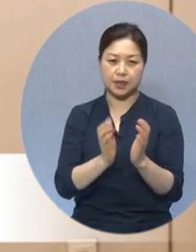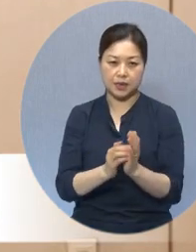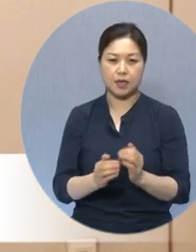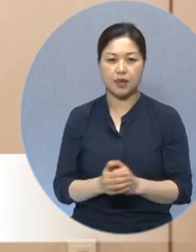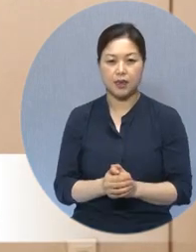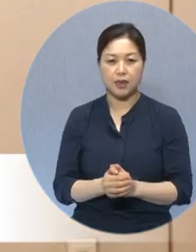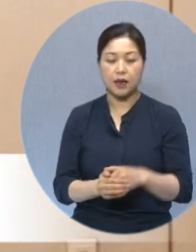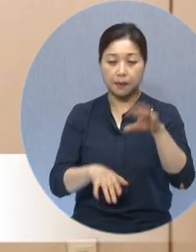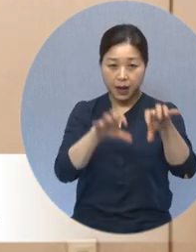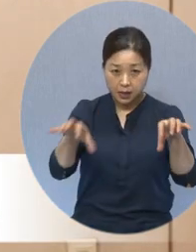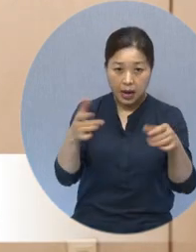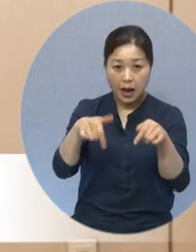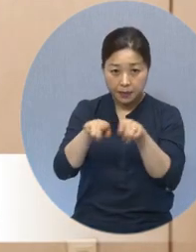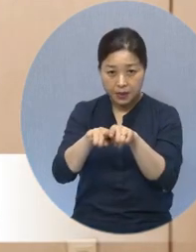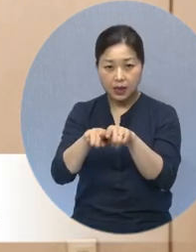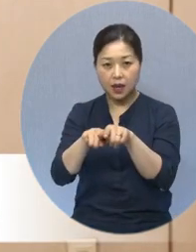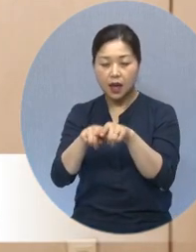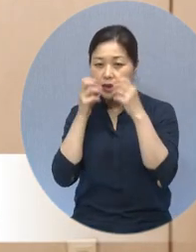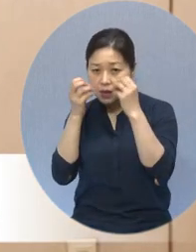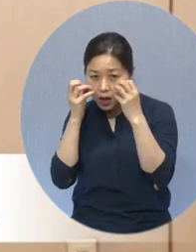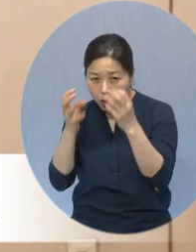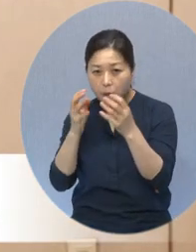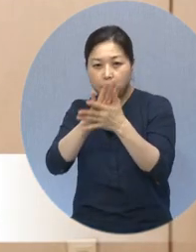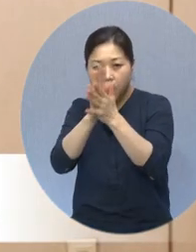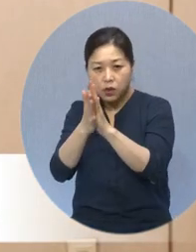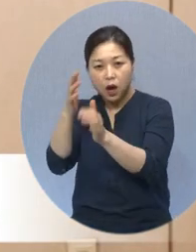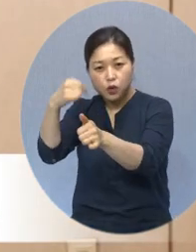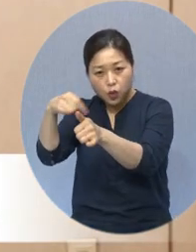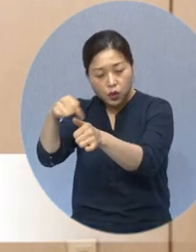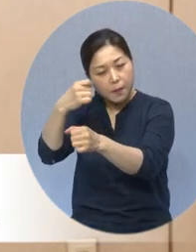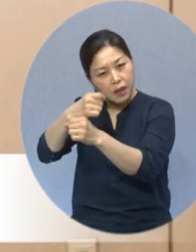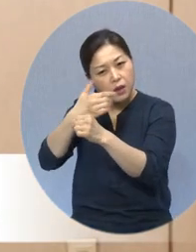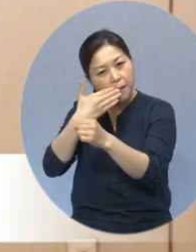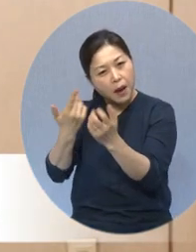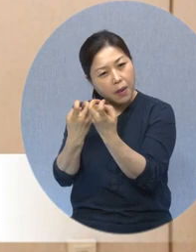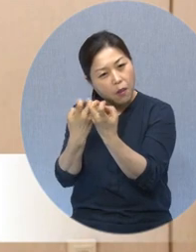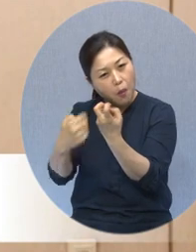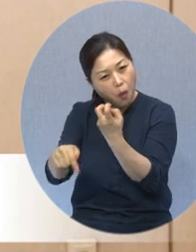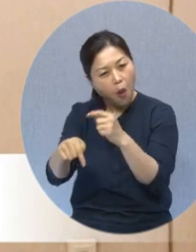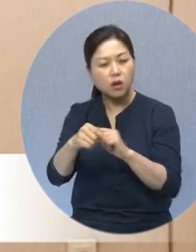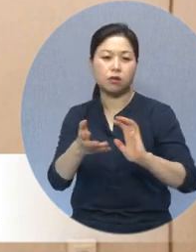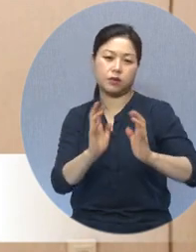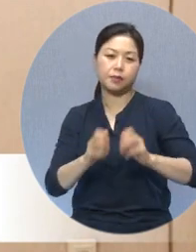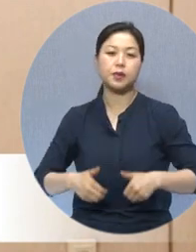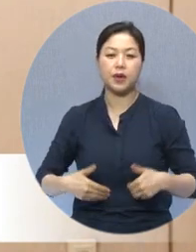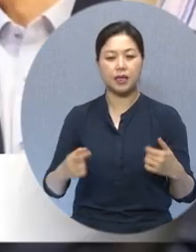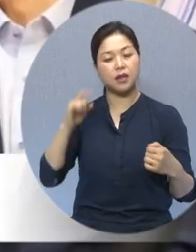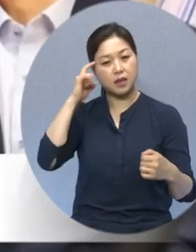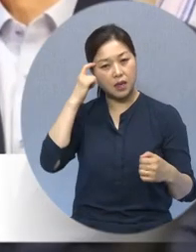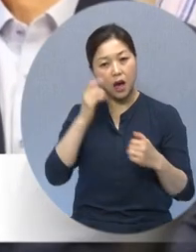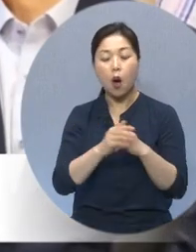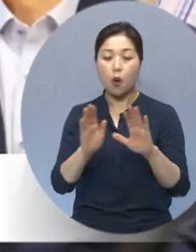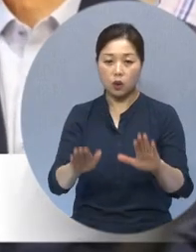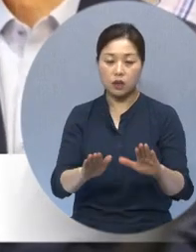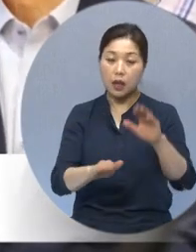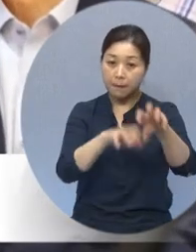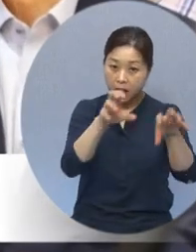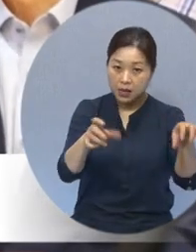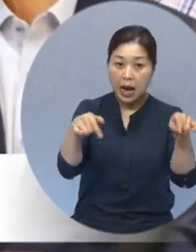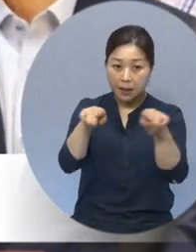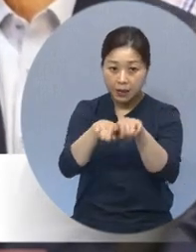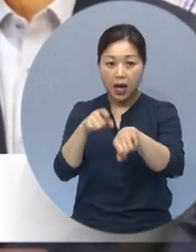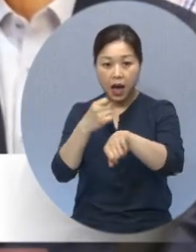실제 마을과 함께 혁신교육을 해나갈 겁니다. 그 동의가 시작되는 시점이라고 봅니다. 오늘 이 자리에서 마을과